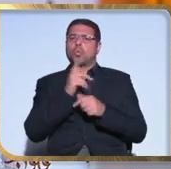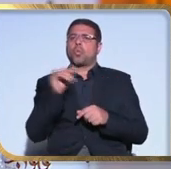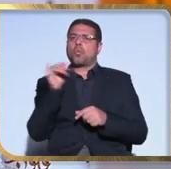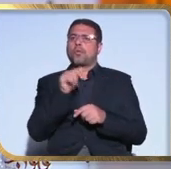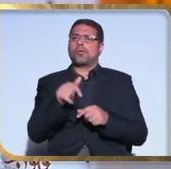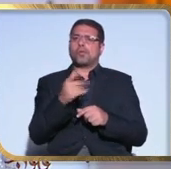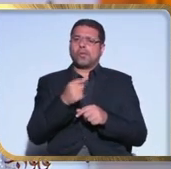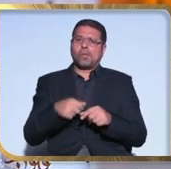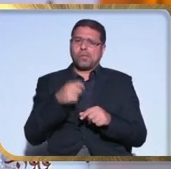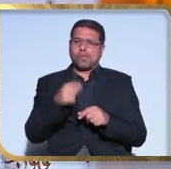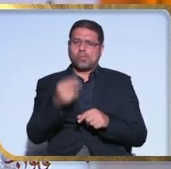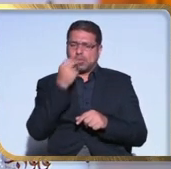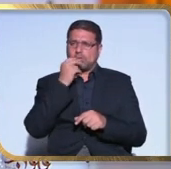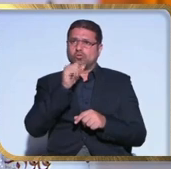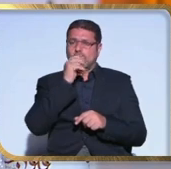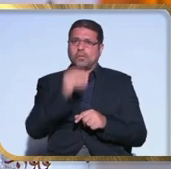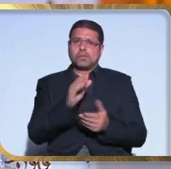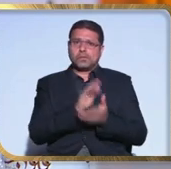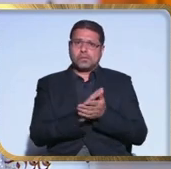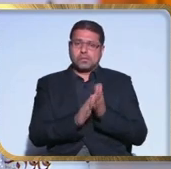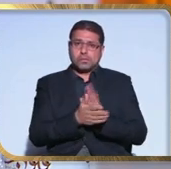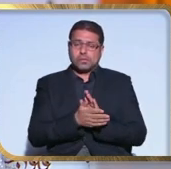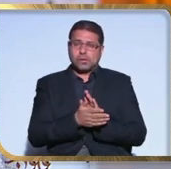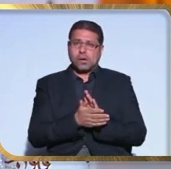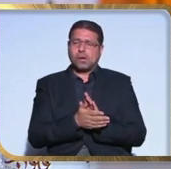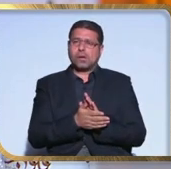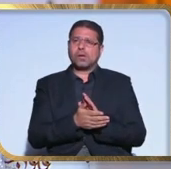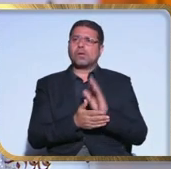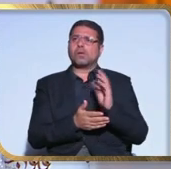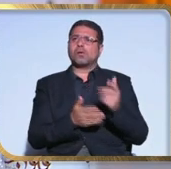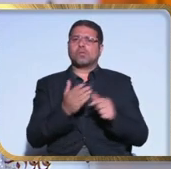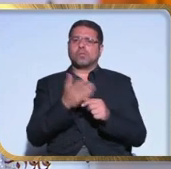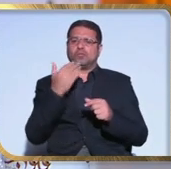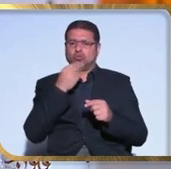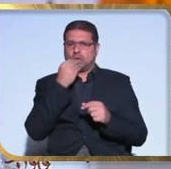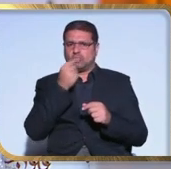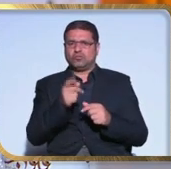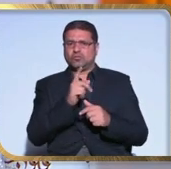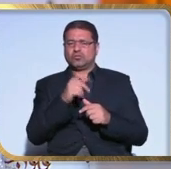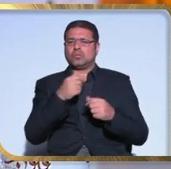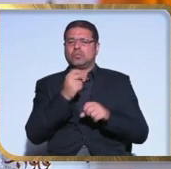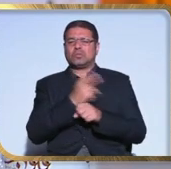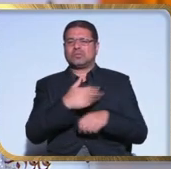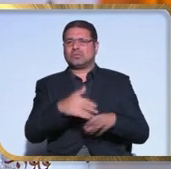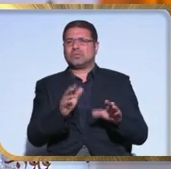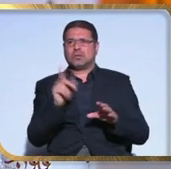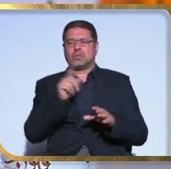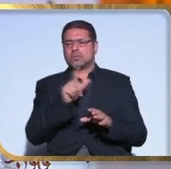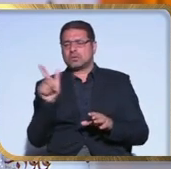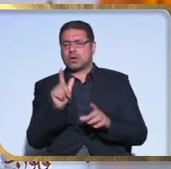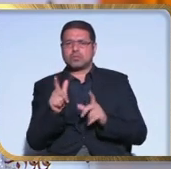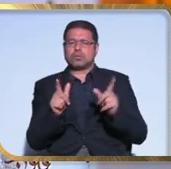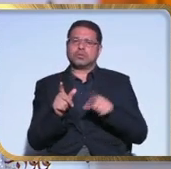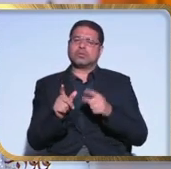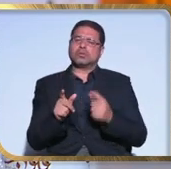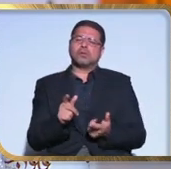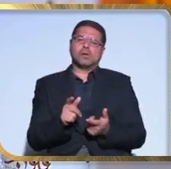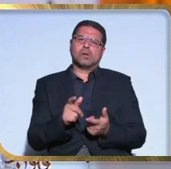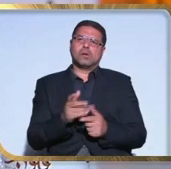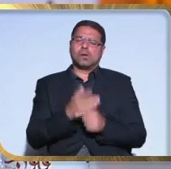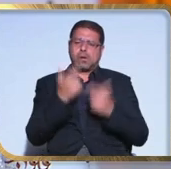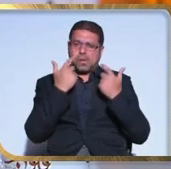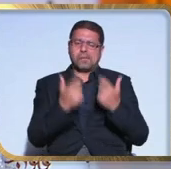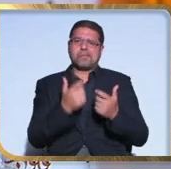تدي فلوس وتاكل وتشرب او انه ما فيش فلوس فانت بتهمل لا ده صح ولا ده صح